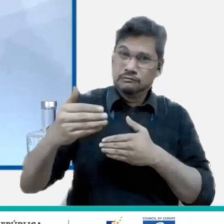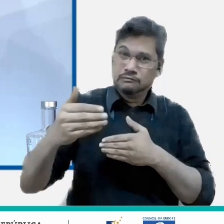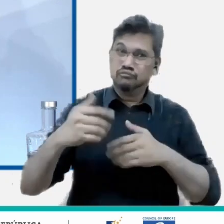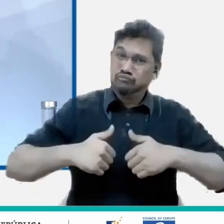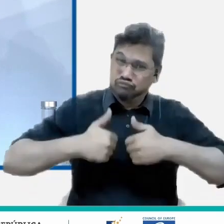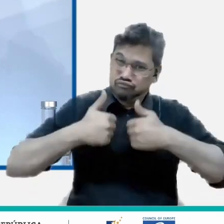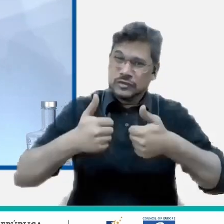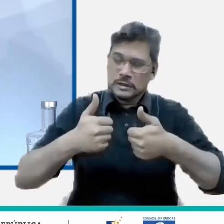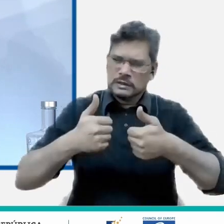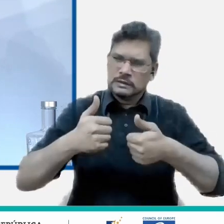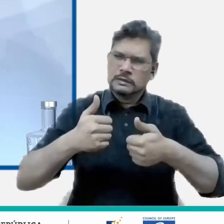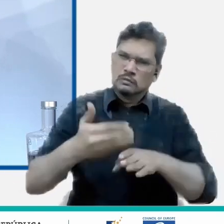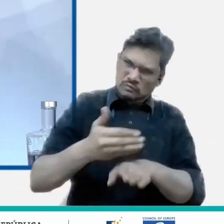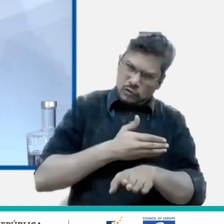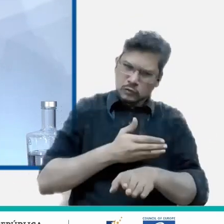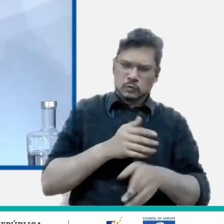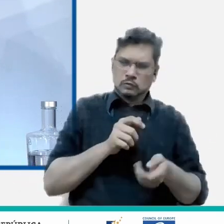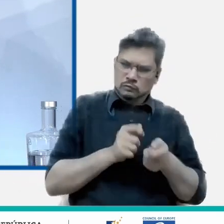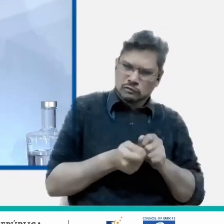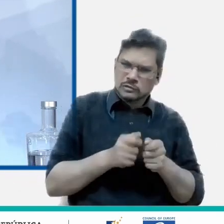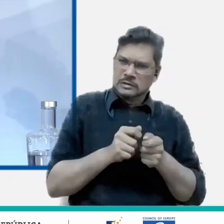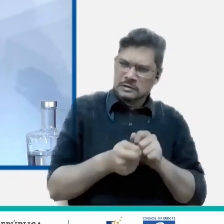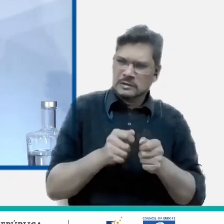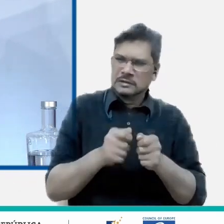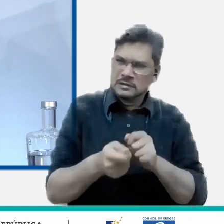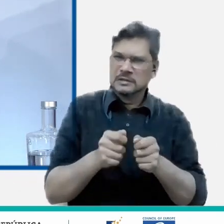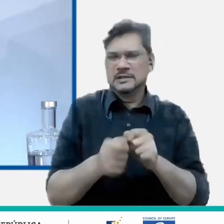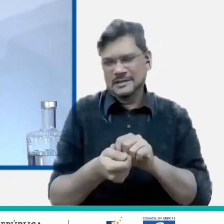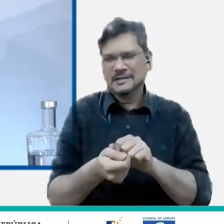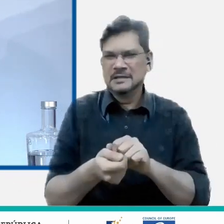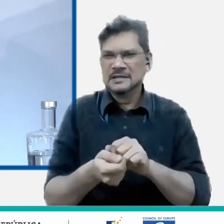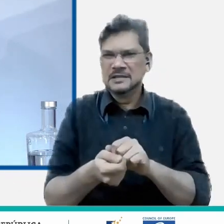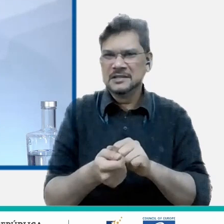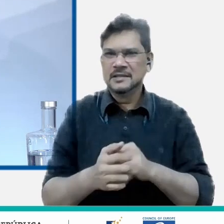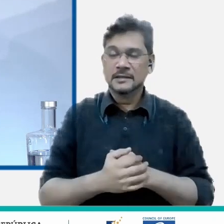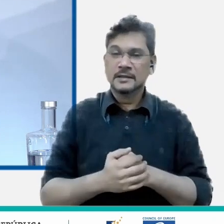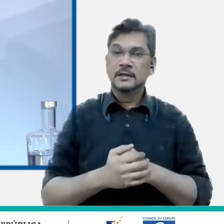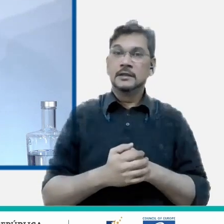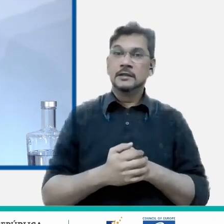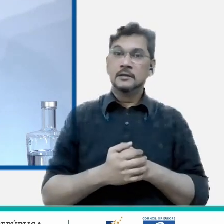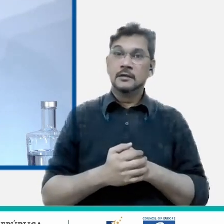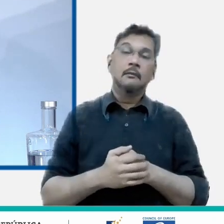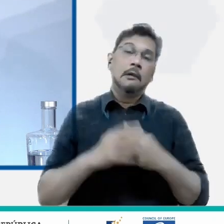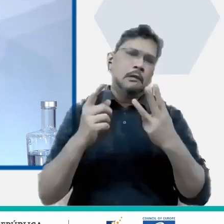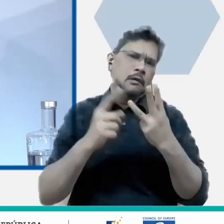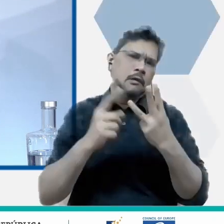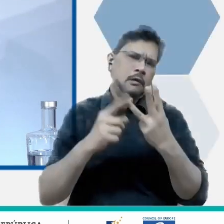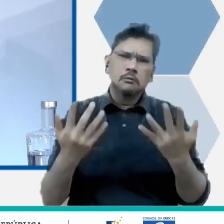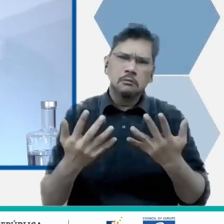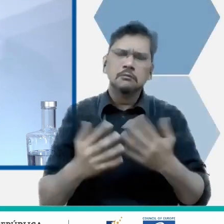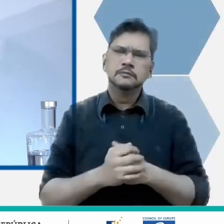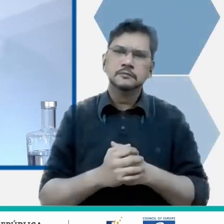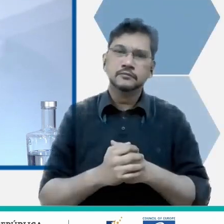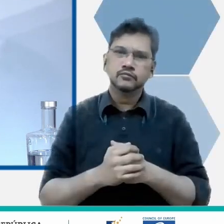это максимальная вовлеченность в процессы снижения риска бедствий всех участников. Это государственные, частные и